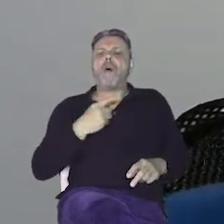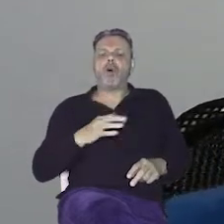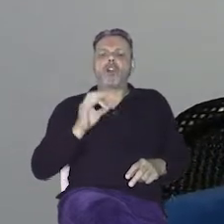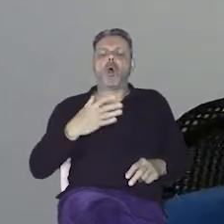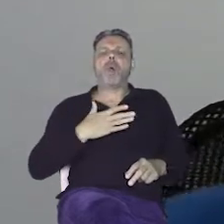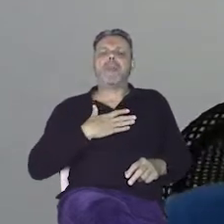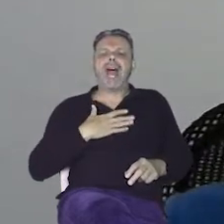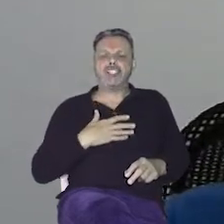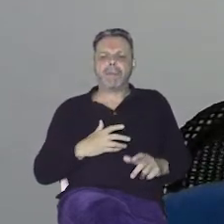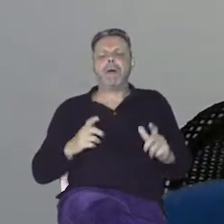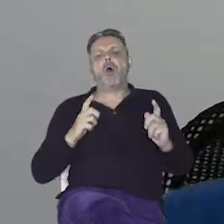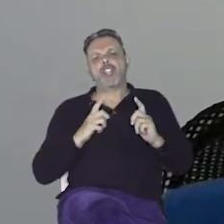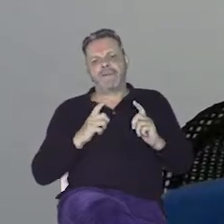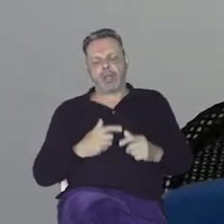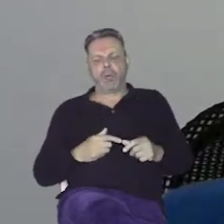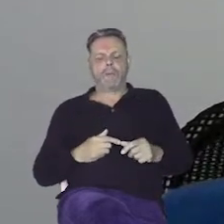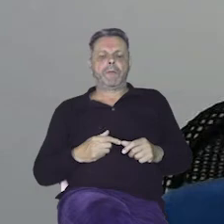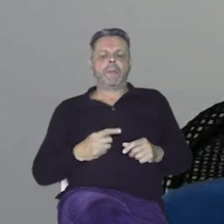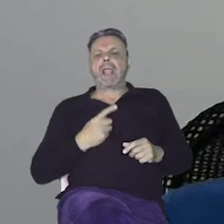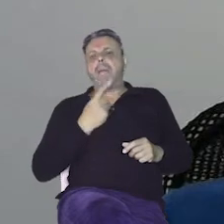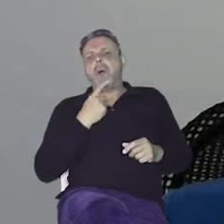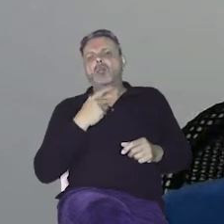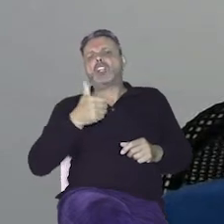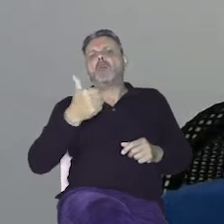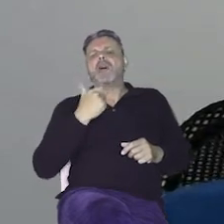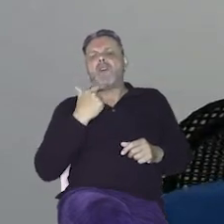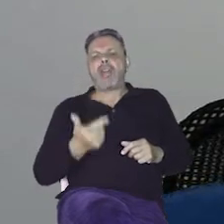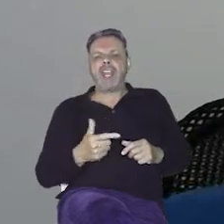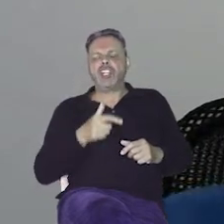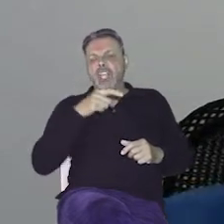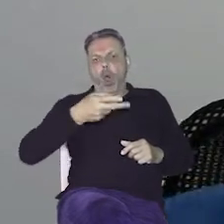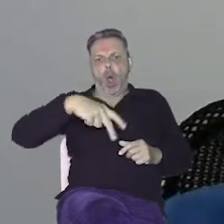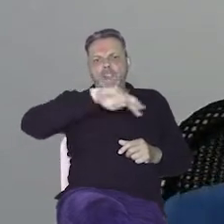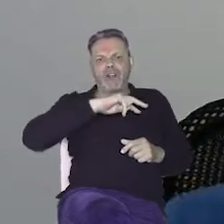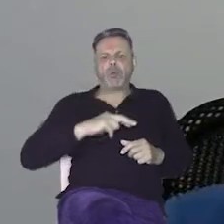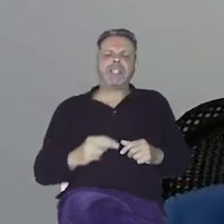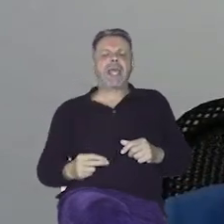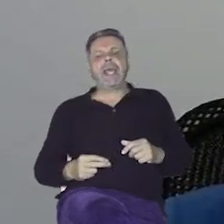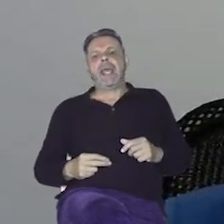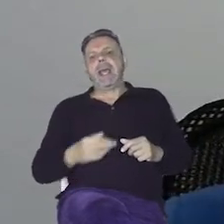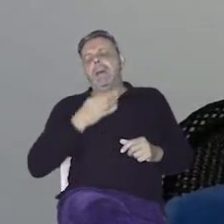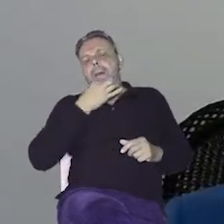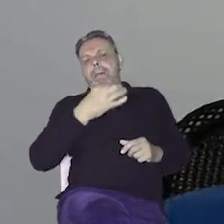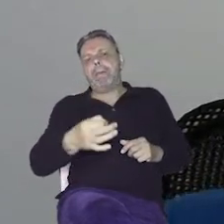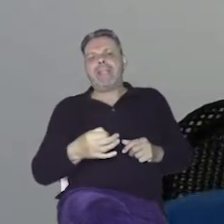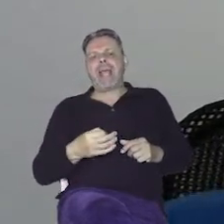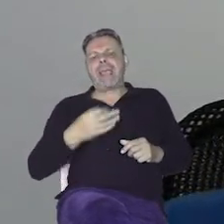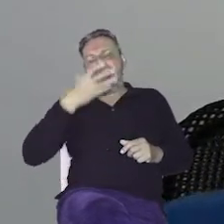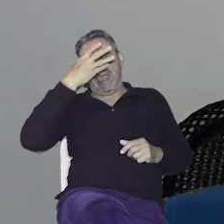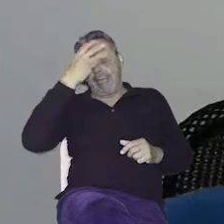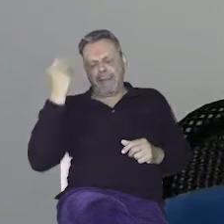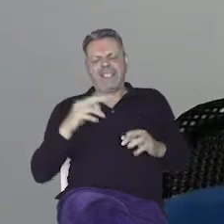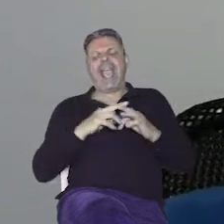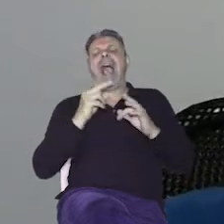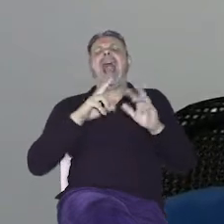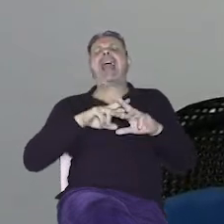našim očekivanjima. Pokušat ću prvo reći i osvrnuti se na pitanje pitanje demencije, Alzheimera i